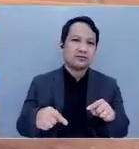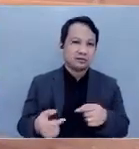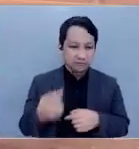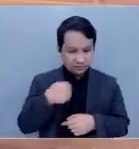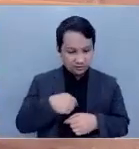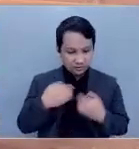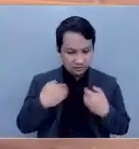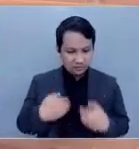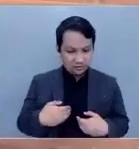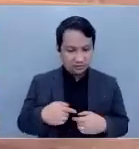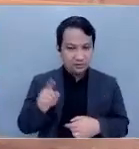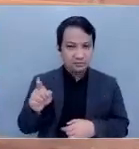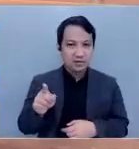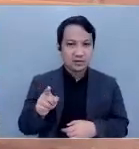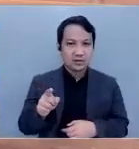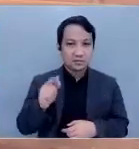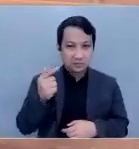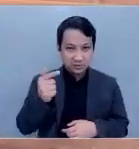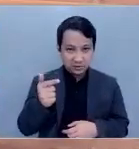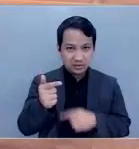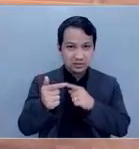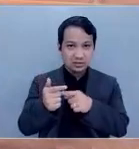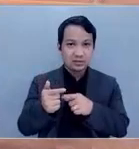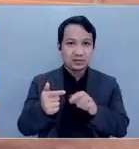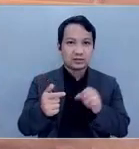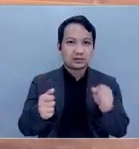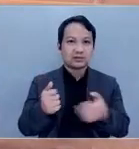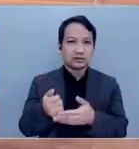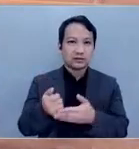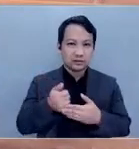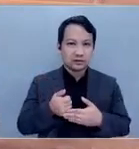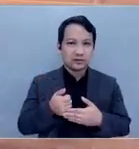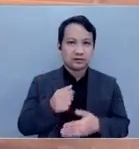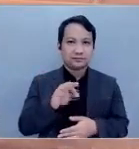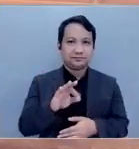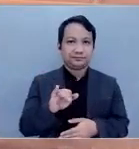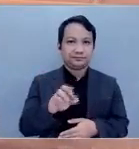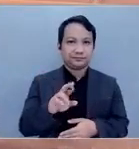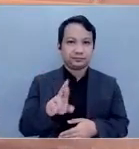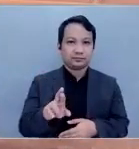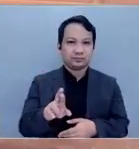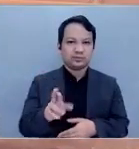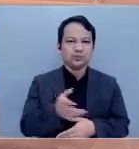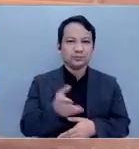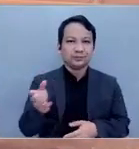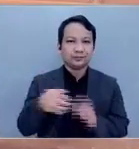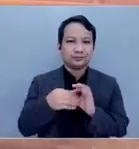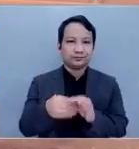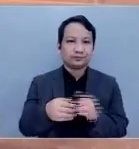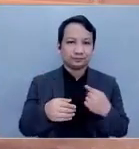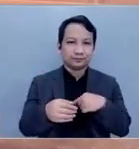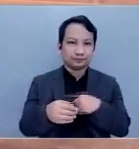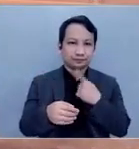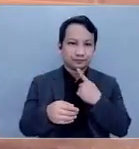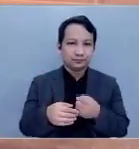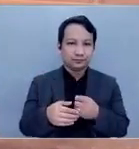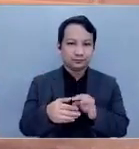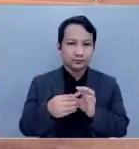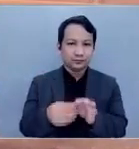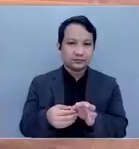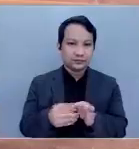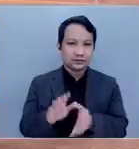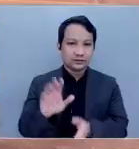katulad nitong ating greens natin dito, so makakatulong yan sa fiber nga natin. Kapag ka medyo on the reds dyan, makakatulong naman yan sa ating